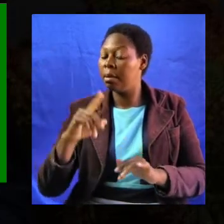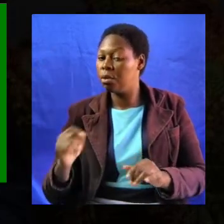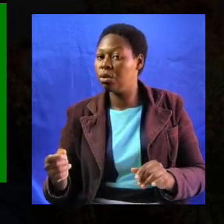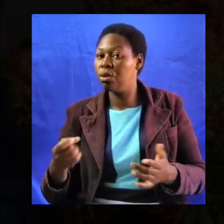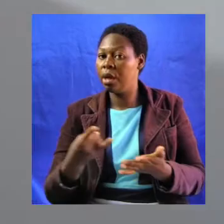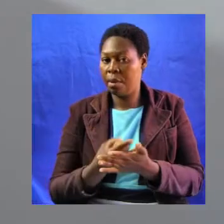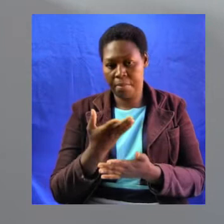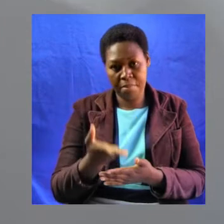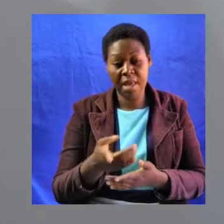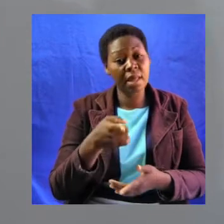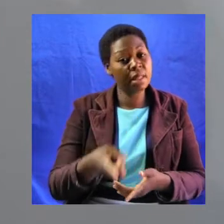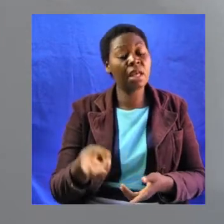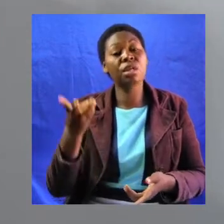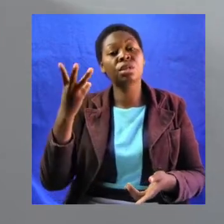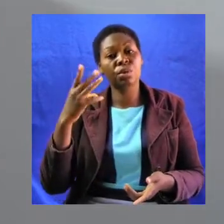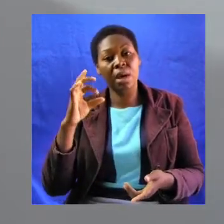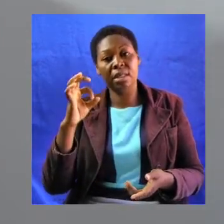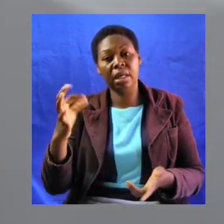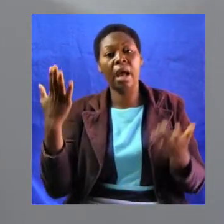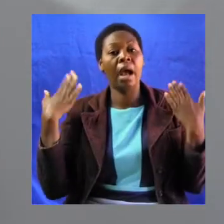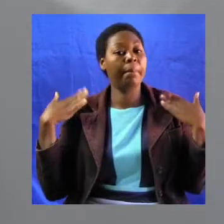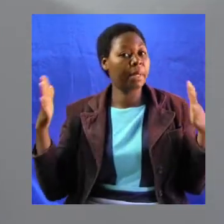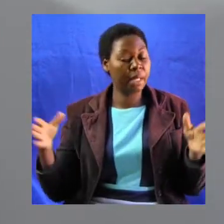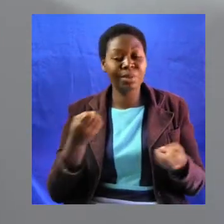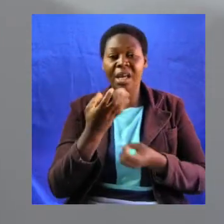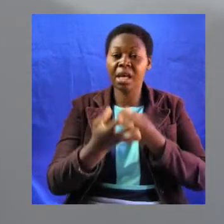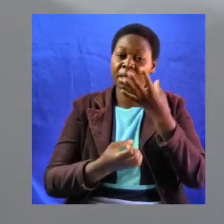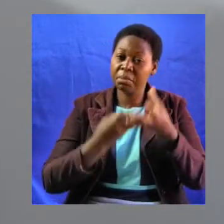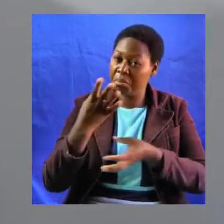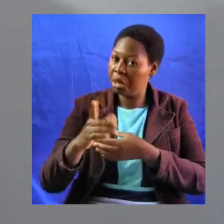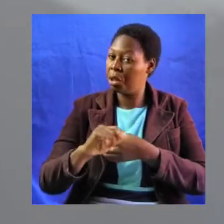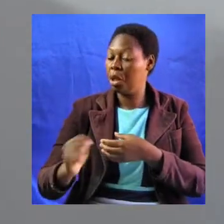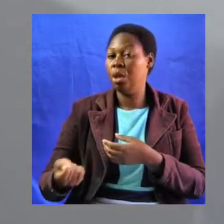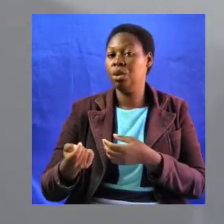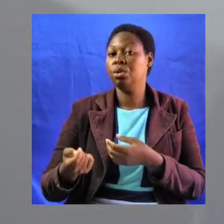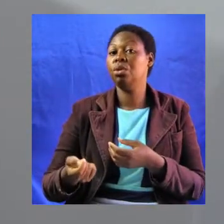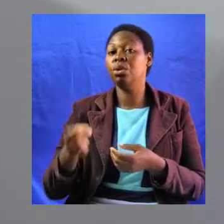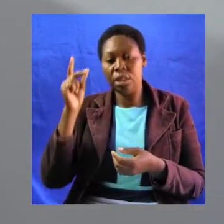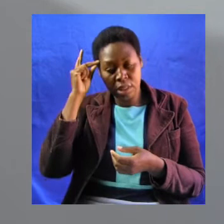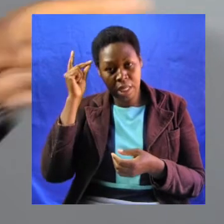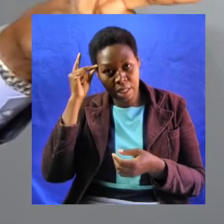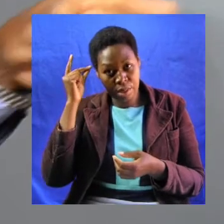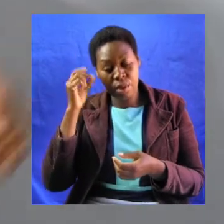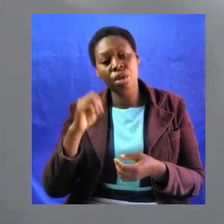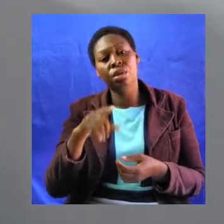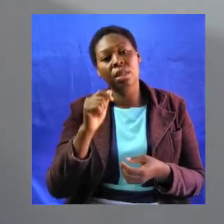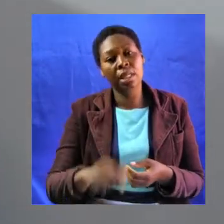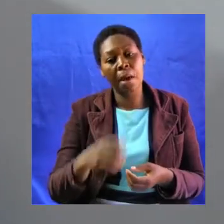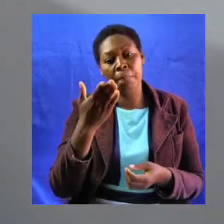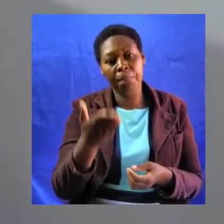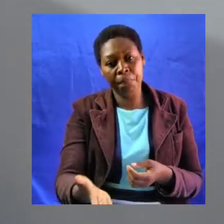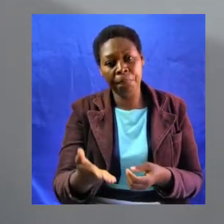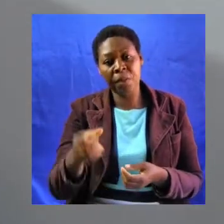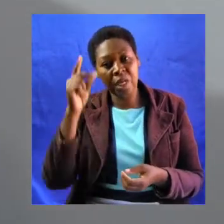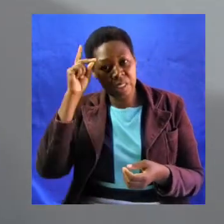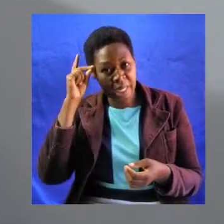madzimambo avaPezhia. Saka Daniel paakanzwa situation iri kuitika kuti basa radisturbwa, ndosaka takaona paDaniel